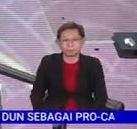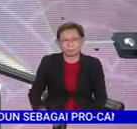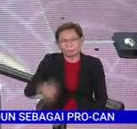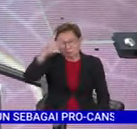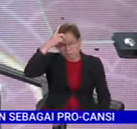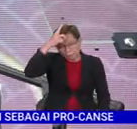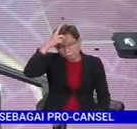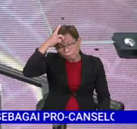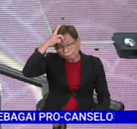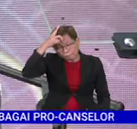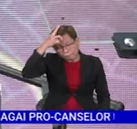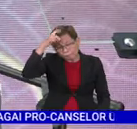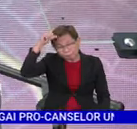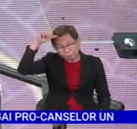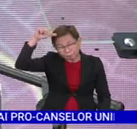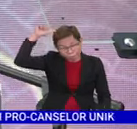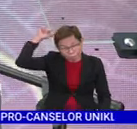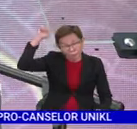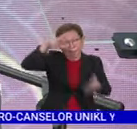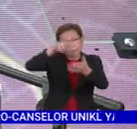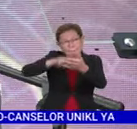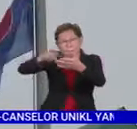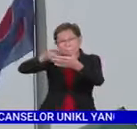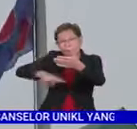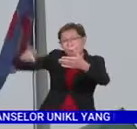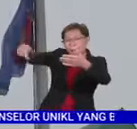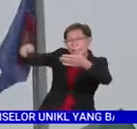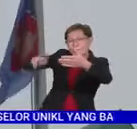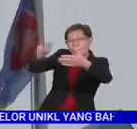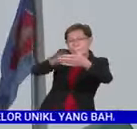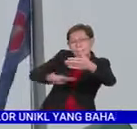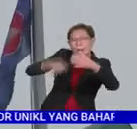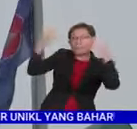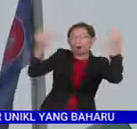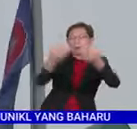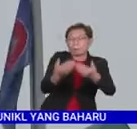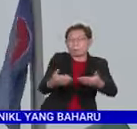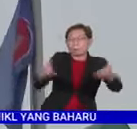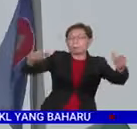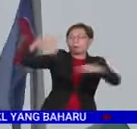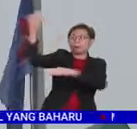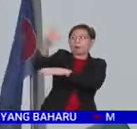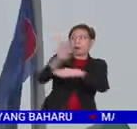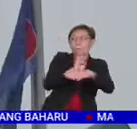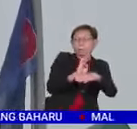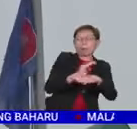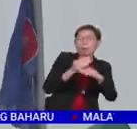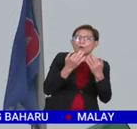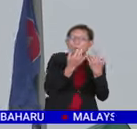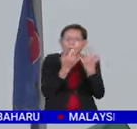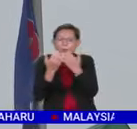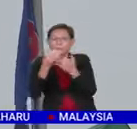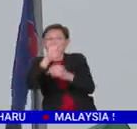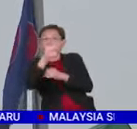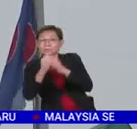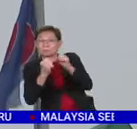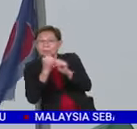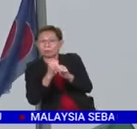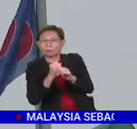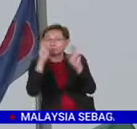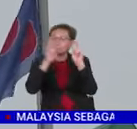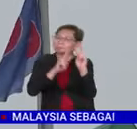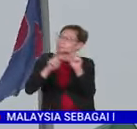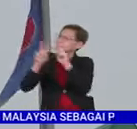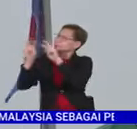Datuk Seri Muhammad Azmin Ali membacakan teks ucapan Perdana Menteri pada majlis pembukaan seminar perniagaan ulang tahun ke-40 Dasar